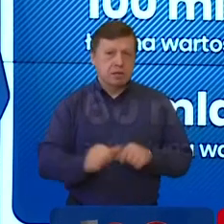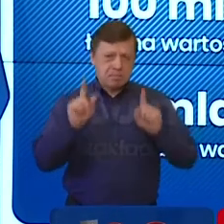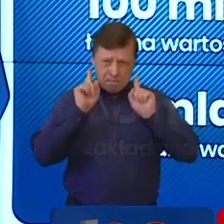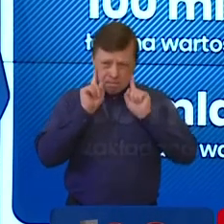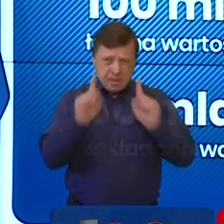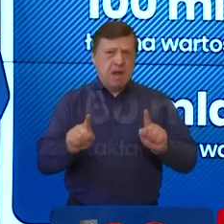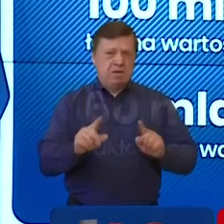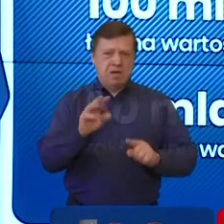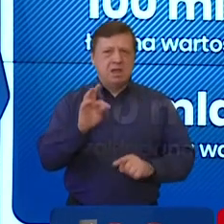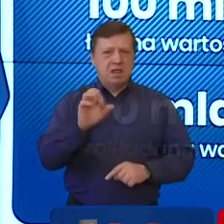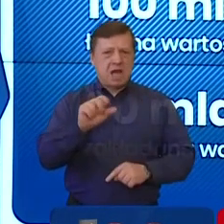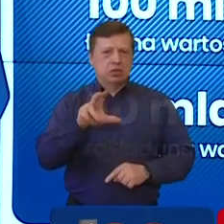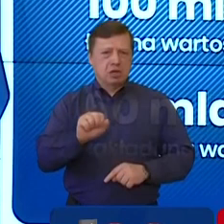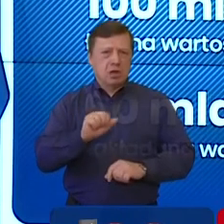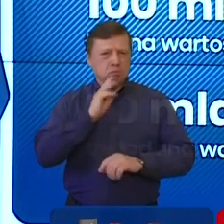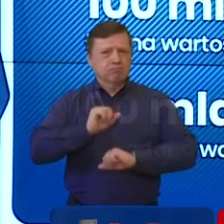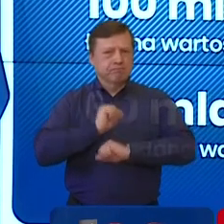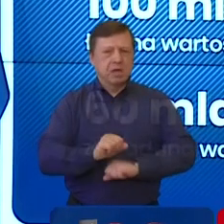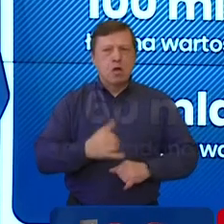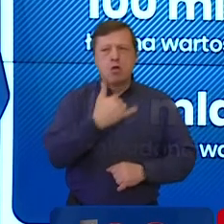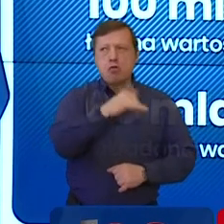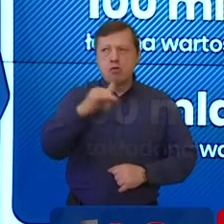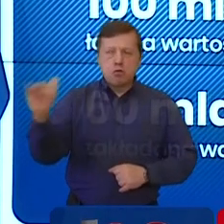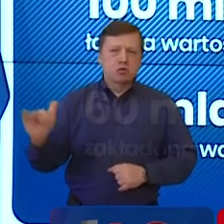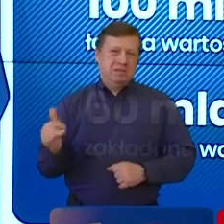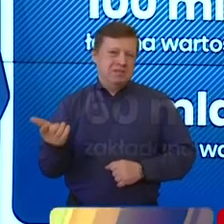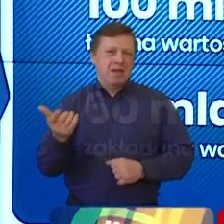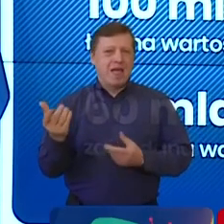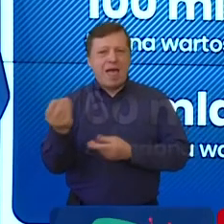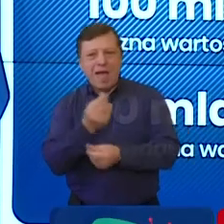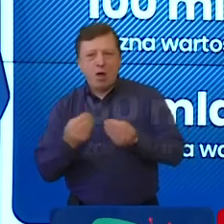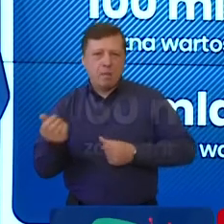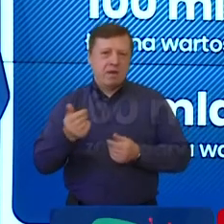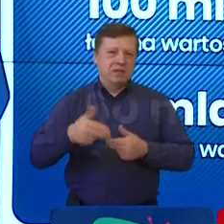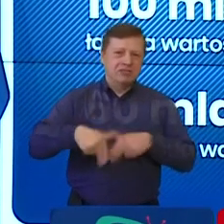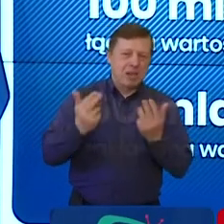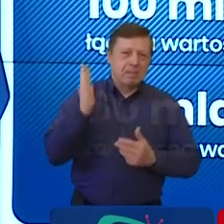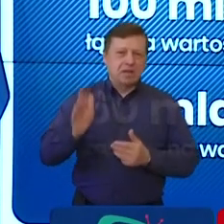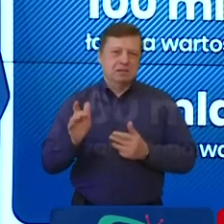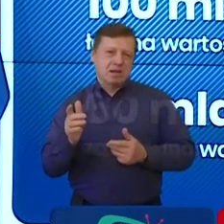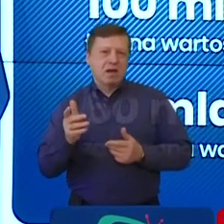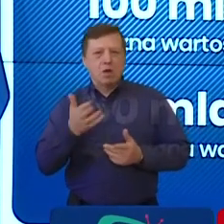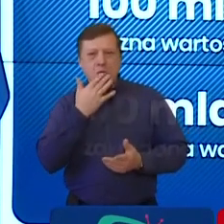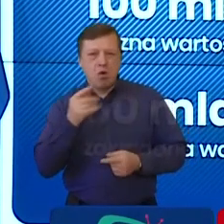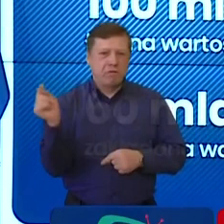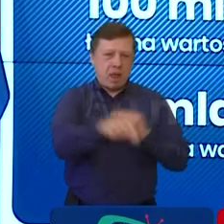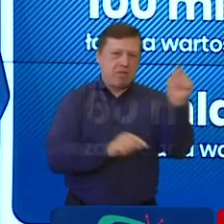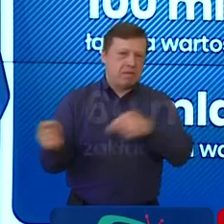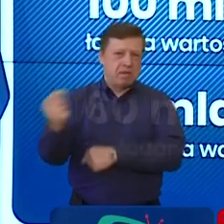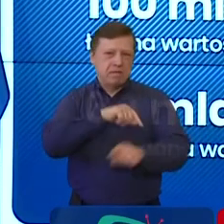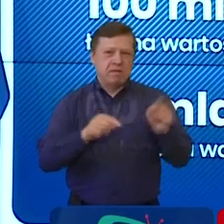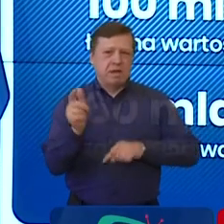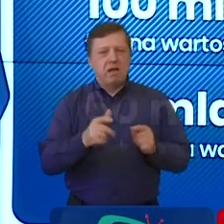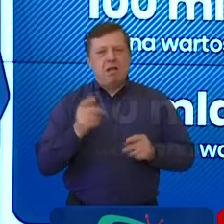tarczą. Różni komentatorzy, ekonomiści pewnie będą różnie komentować, będą różnie mówić o